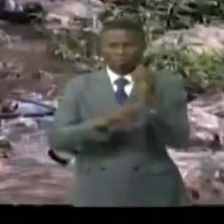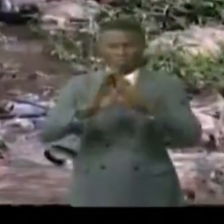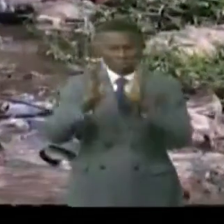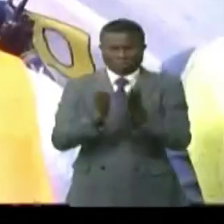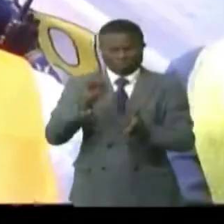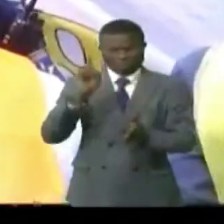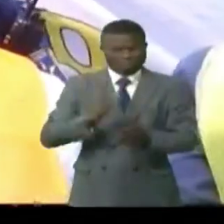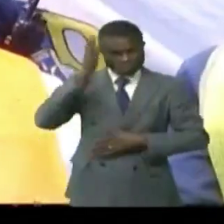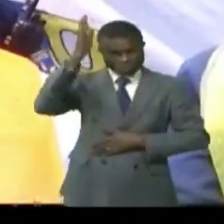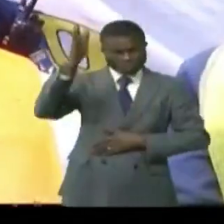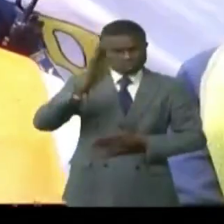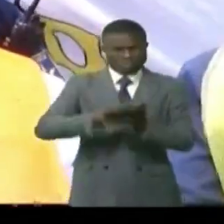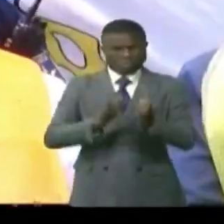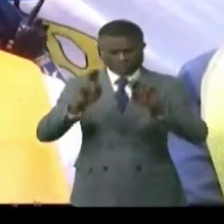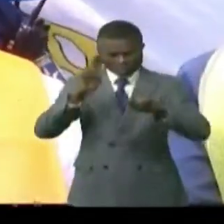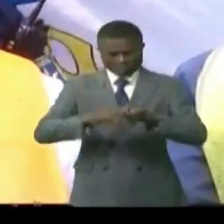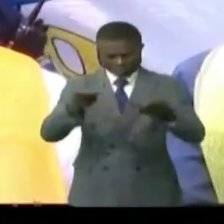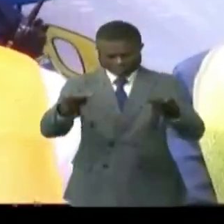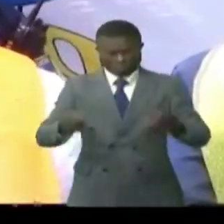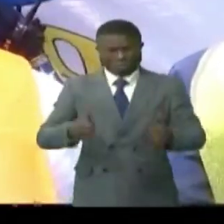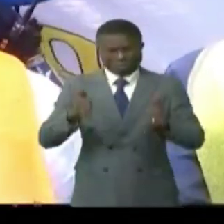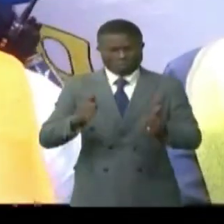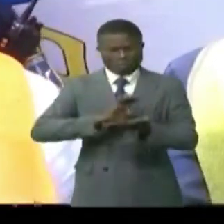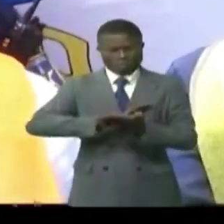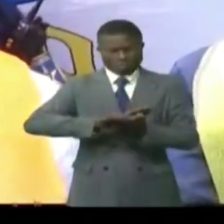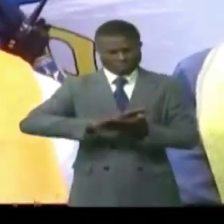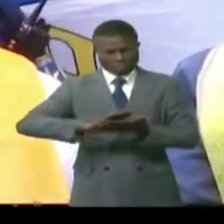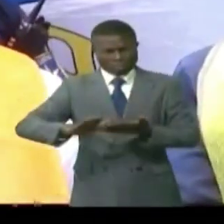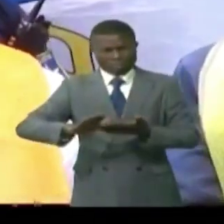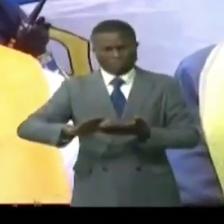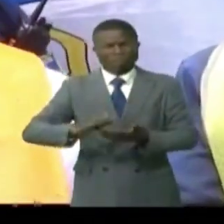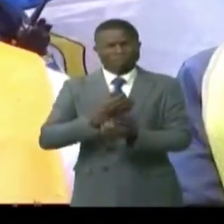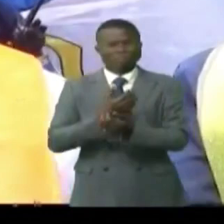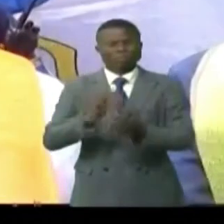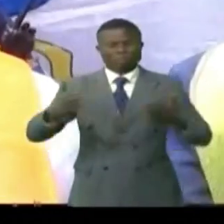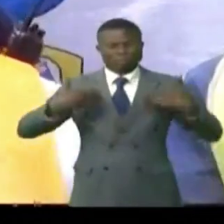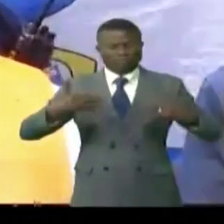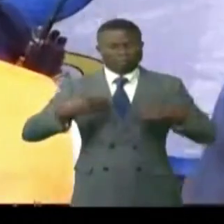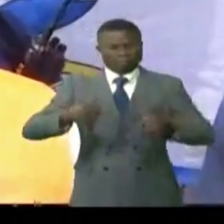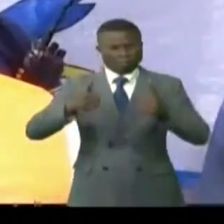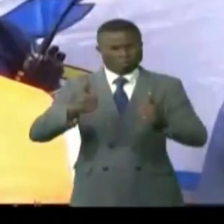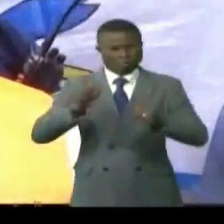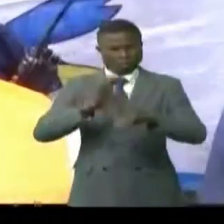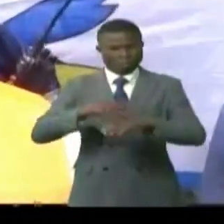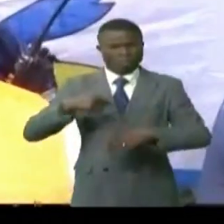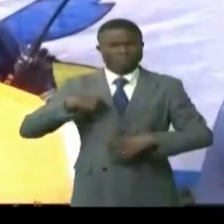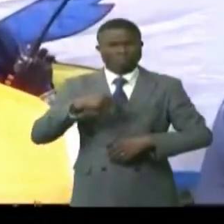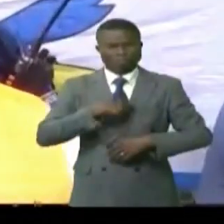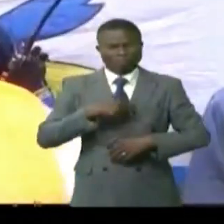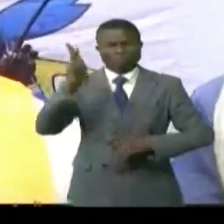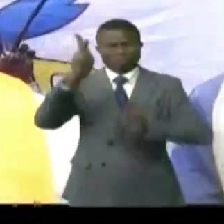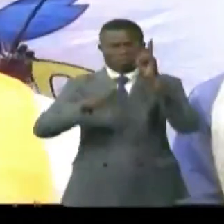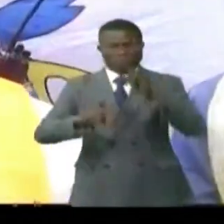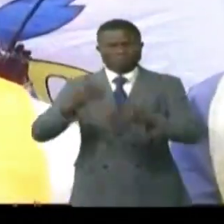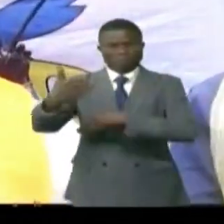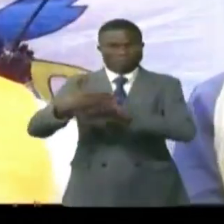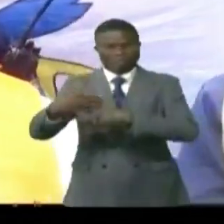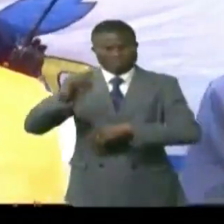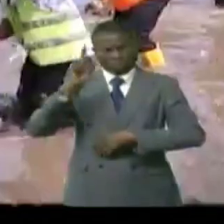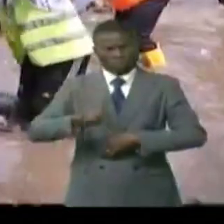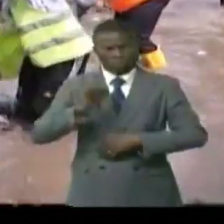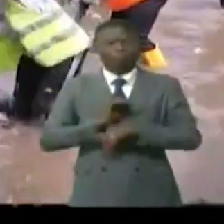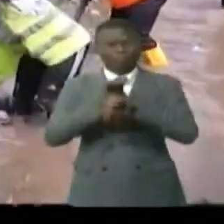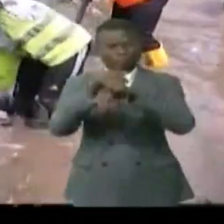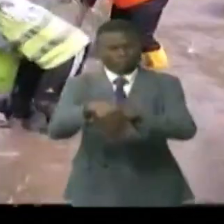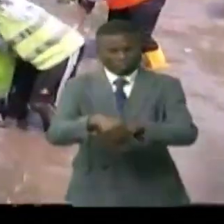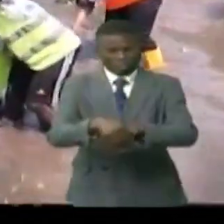S'ils veulent un jour que nous puissions vivre dans un environnement sain, mais aussi respirer de l'air qui est propre, la population riveraine doit